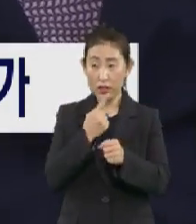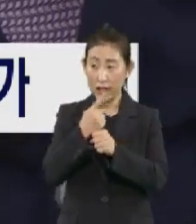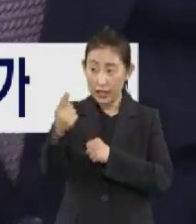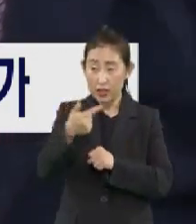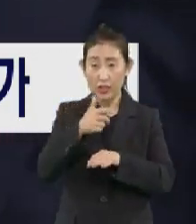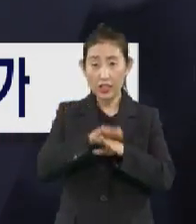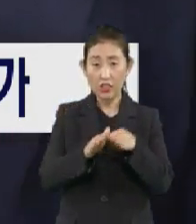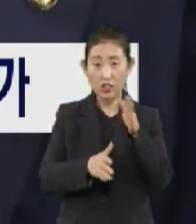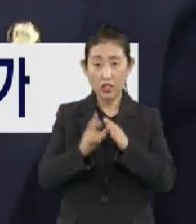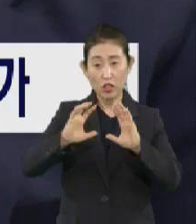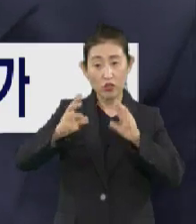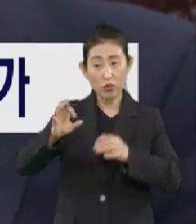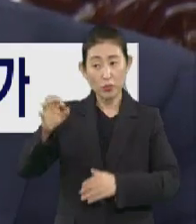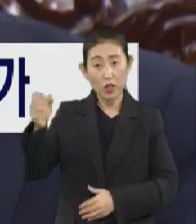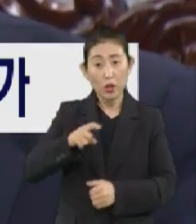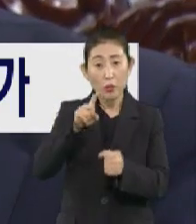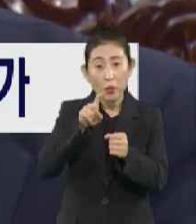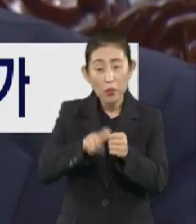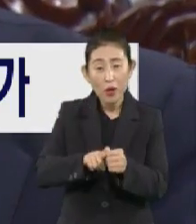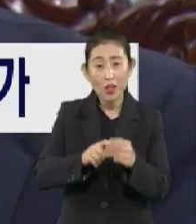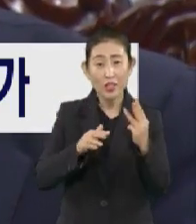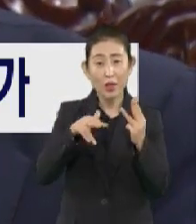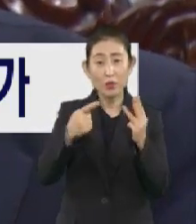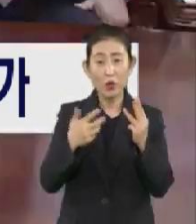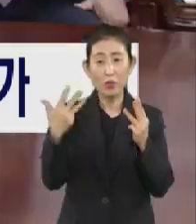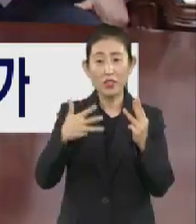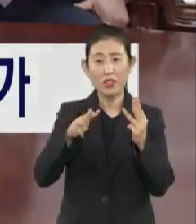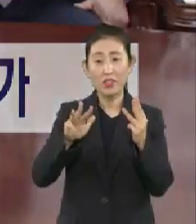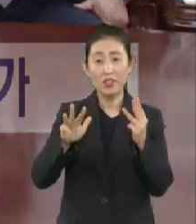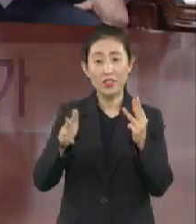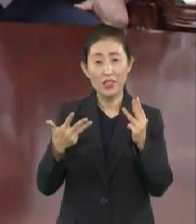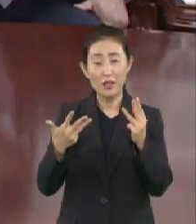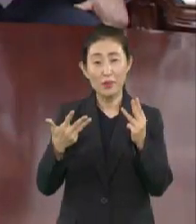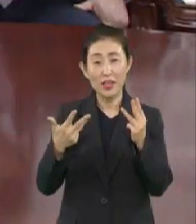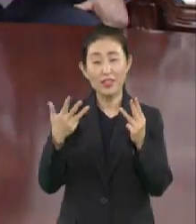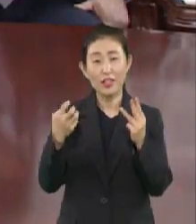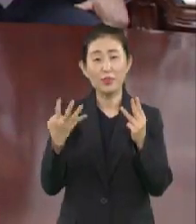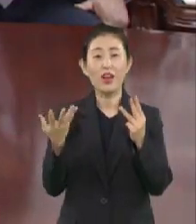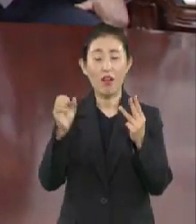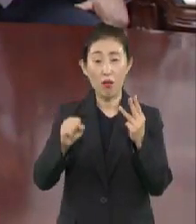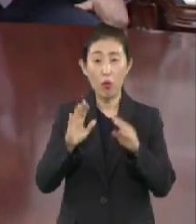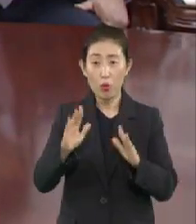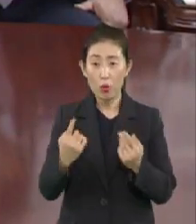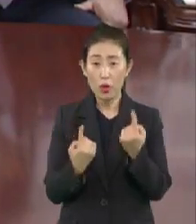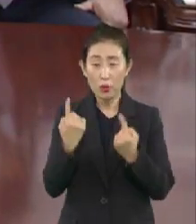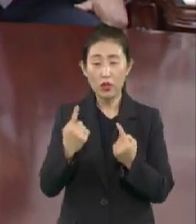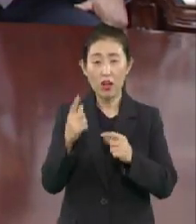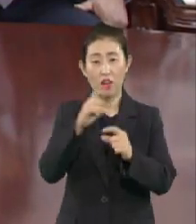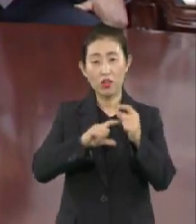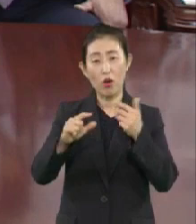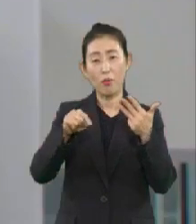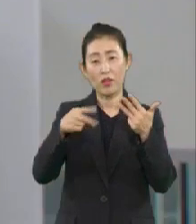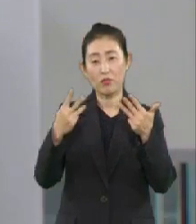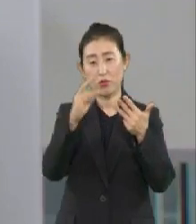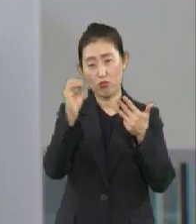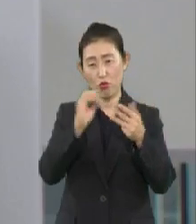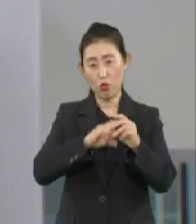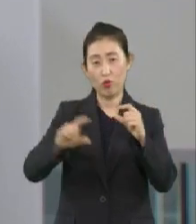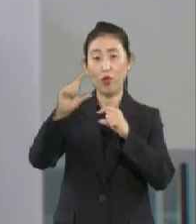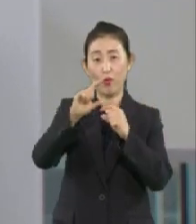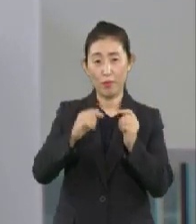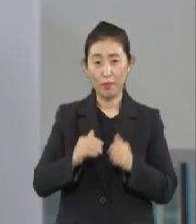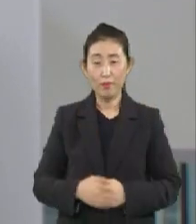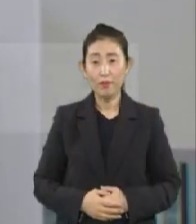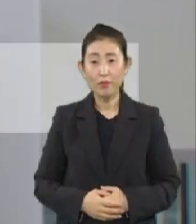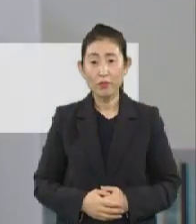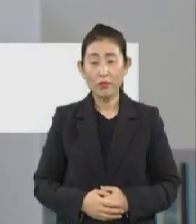내년도 대전시 국비 확보 목표액은 3조 8,744억 원으로 올해보다 8.2% 늘었습니다. 저는